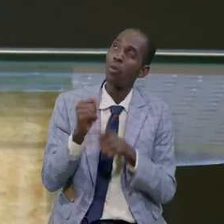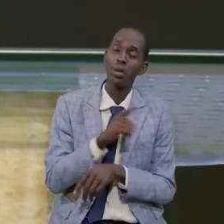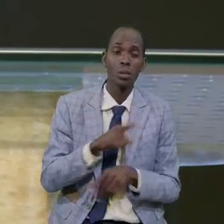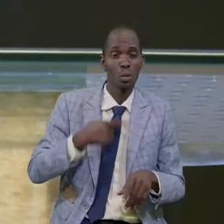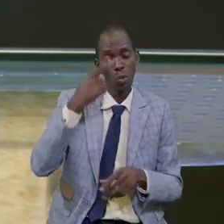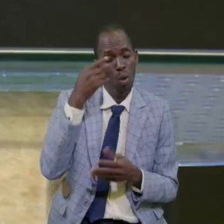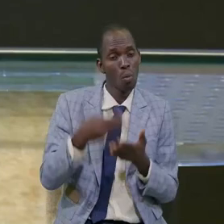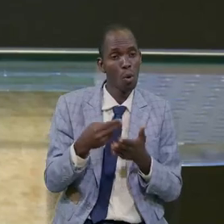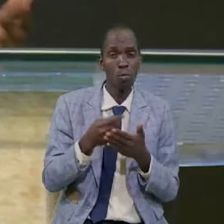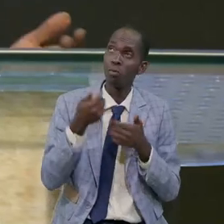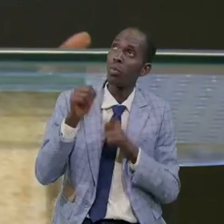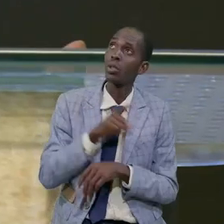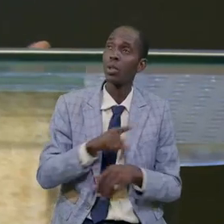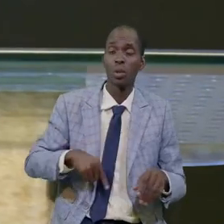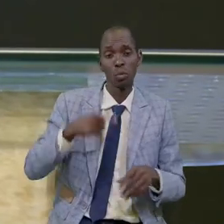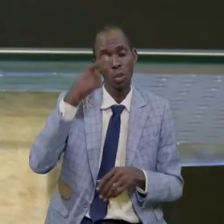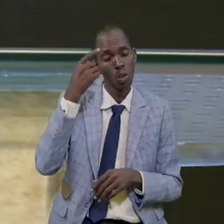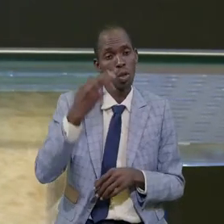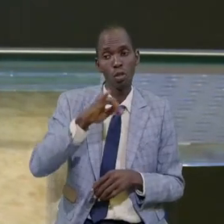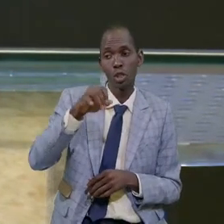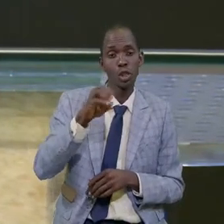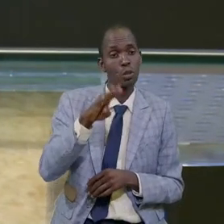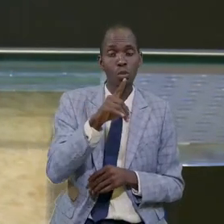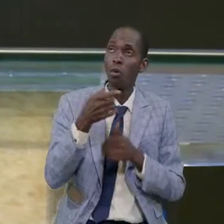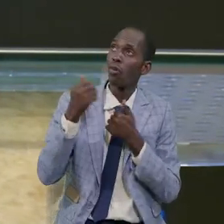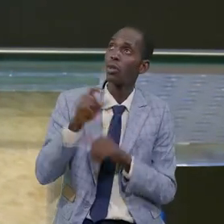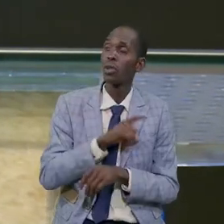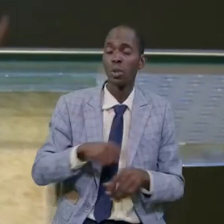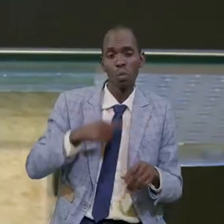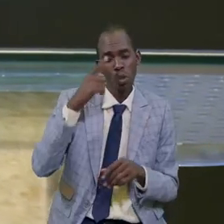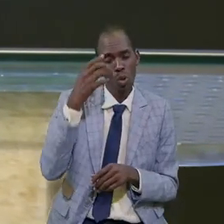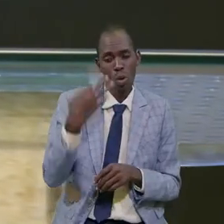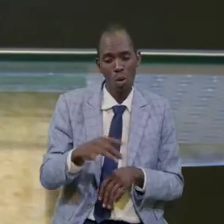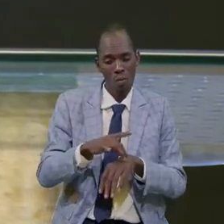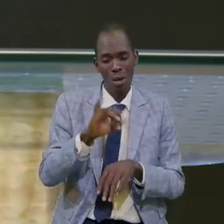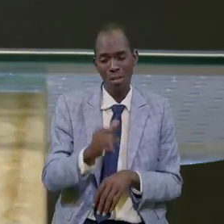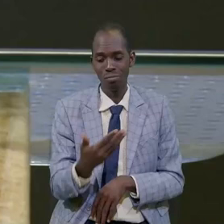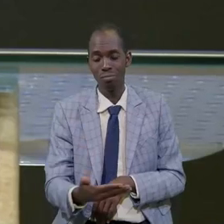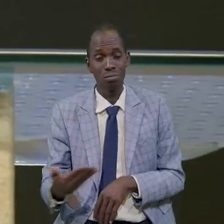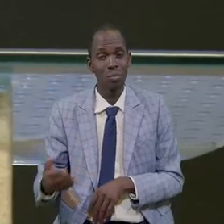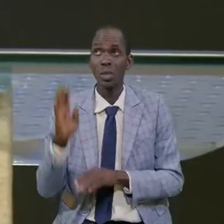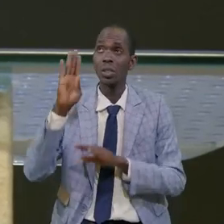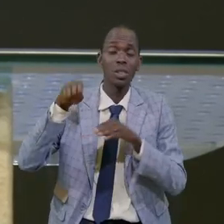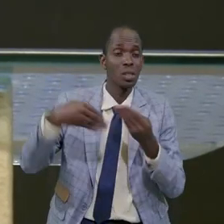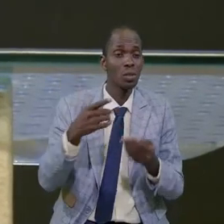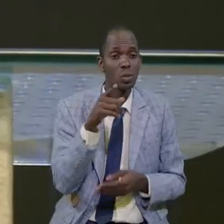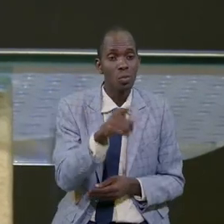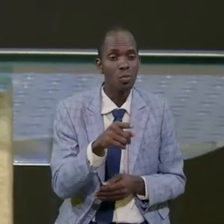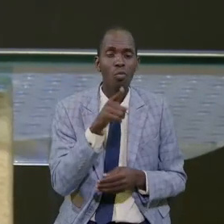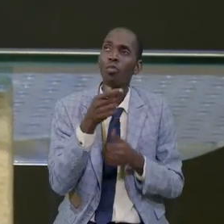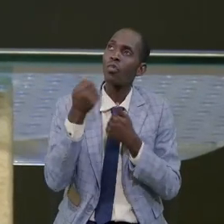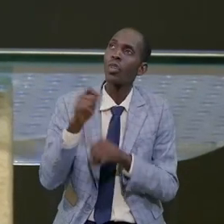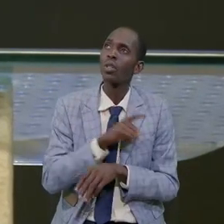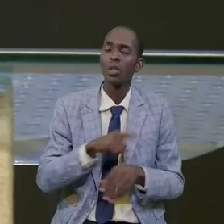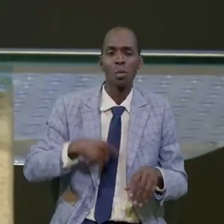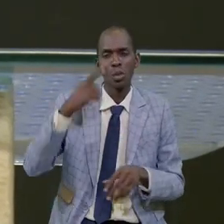cause de l'argent? Me cherchez à cause de votre joie? Est-ce que vous me cherchez à cause des biens matériels? Est-ce que vous me cherchez parce que je